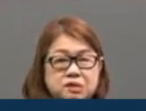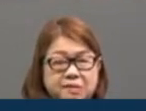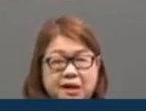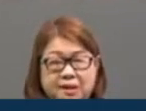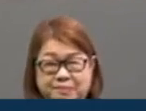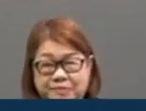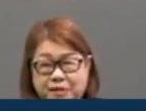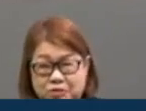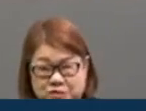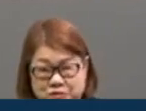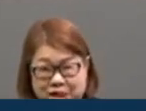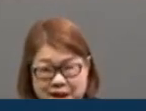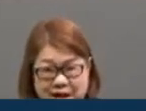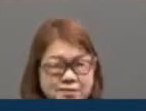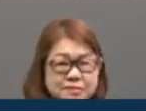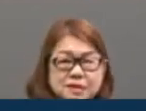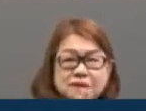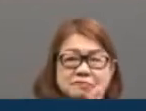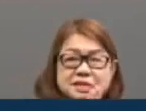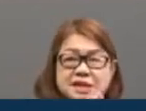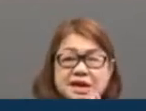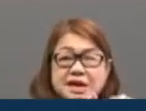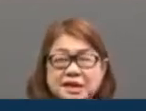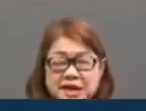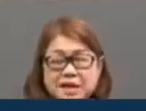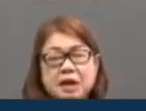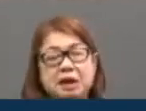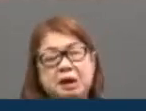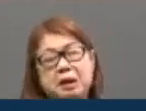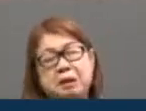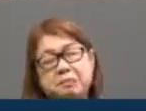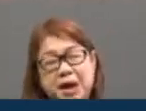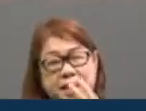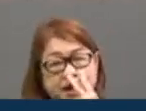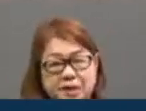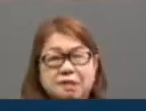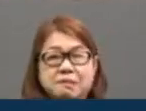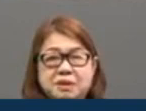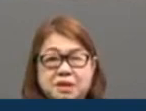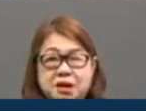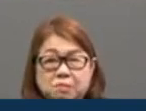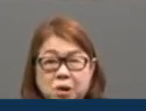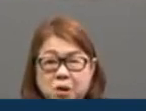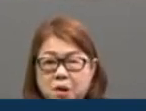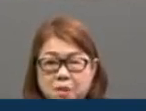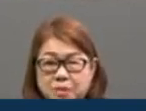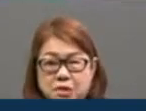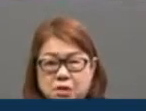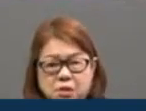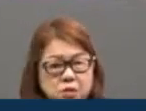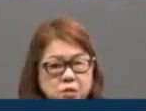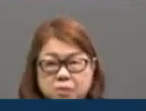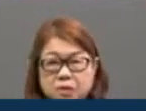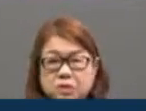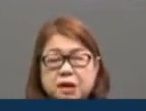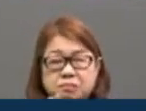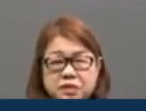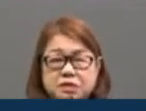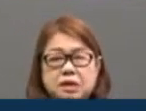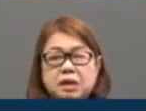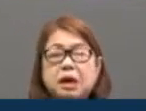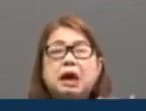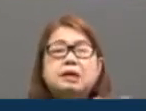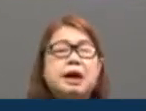ต่างๆเหล่านี้เป็นอย่างไรแล้วทำอย่างไรที่จะรักษาสมดุลของทุกส่วนให้ได้รับความเดือด